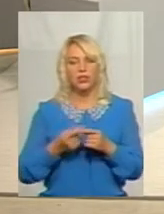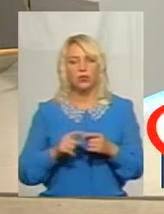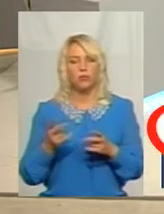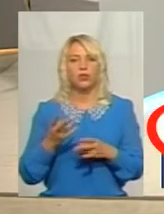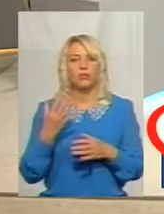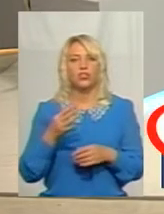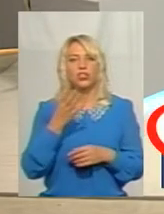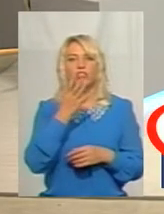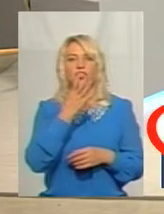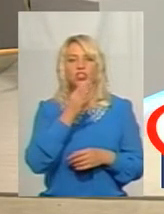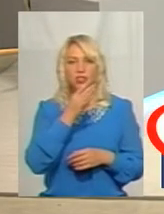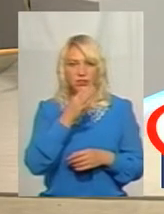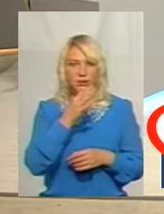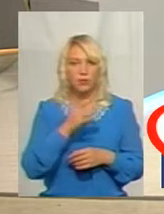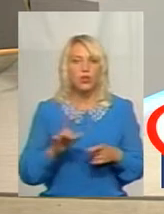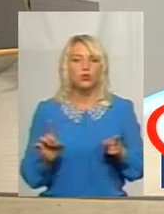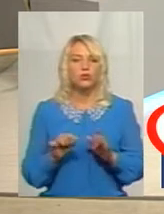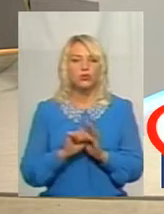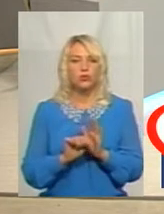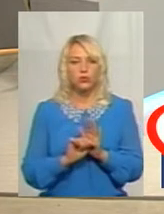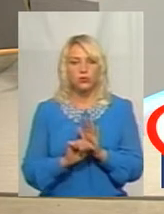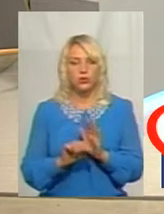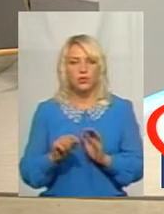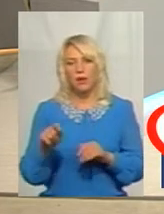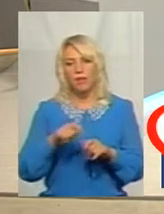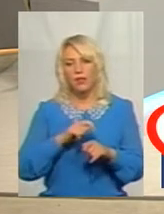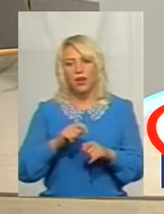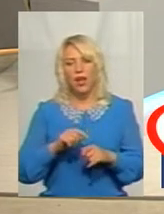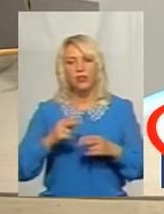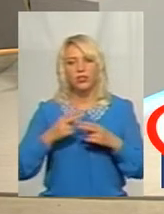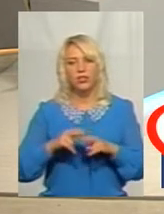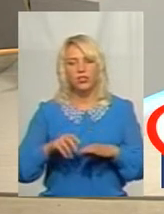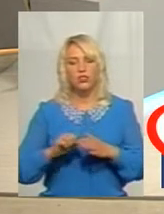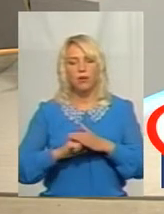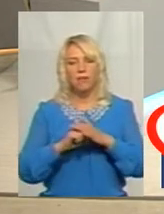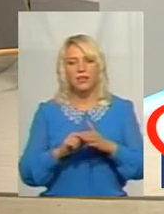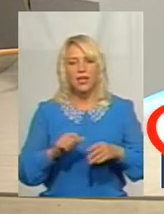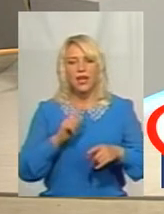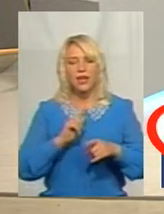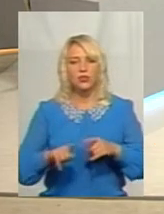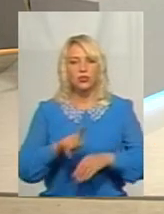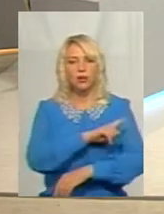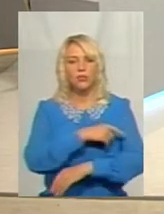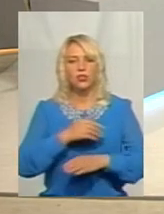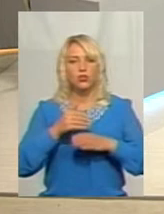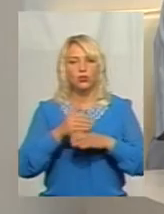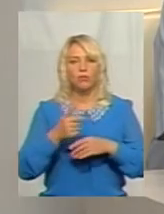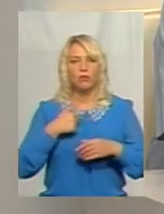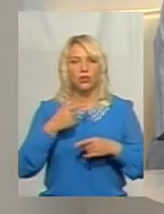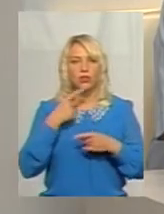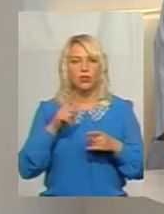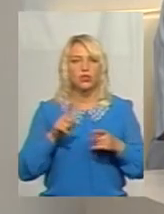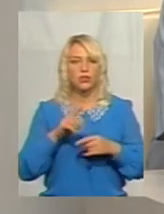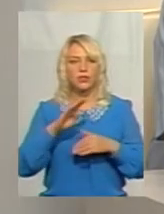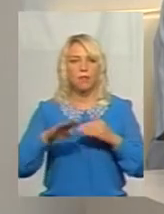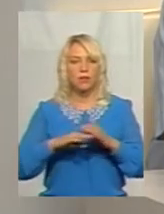час. Що стосується матеріально-технічної бази саме екстреної медичної допомоги, то я вже казав, що це все-таки